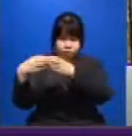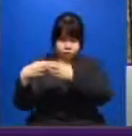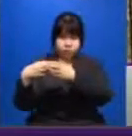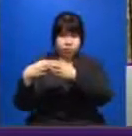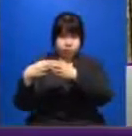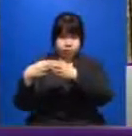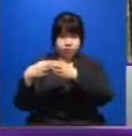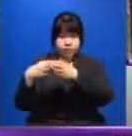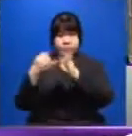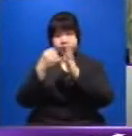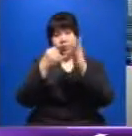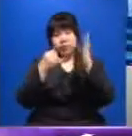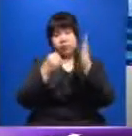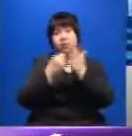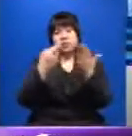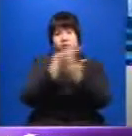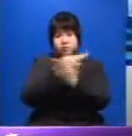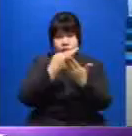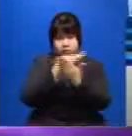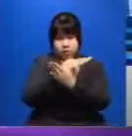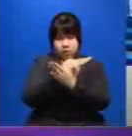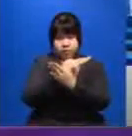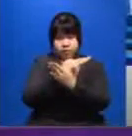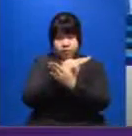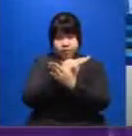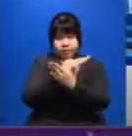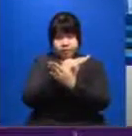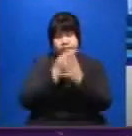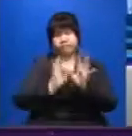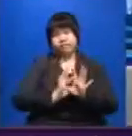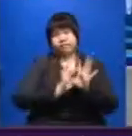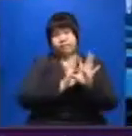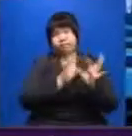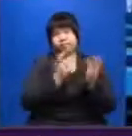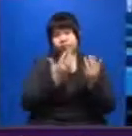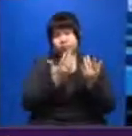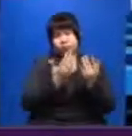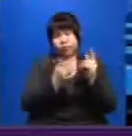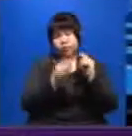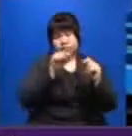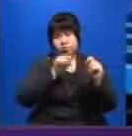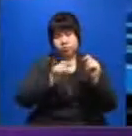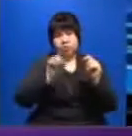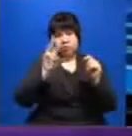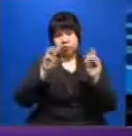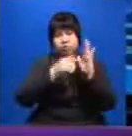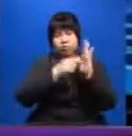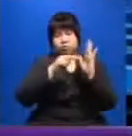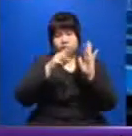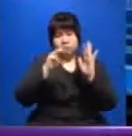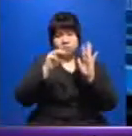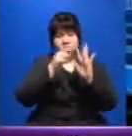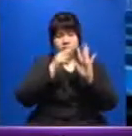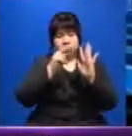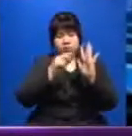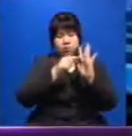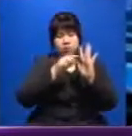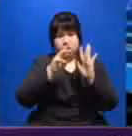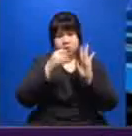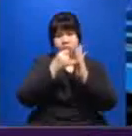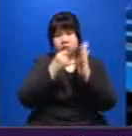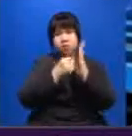นาจังหวัดราชบุรีรวมตัวกันที่บริเวณสายตรวจตำรวจทางหลวงตำบลวังมะนาวอำเภอปากทอดจังหวัด